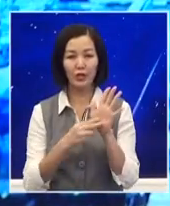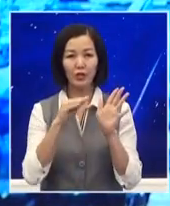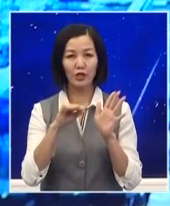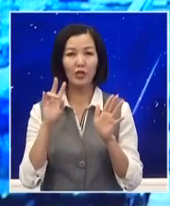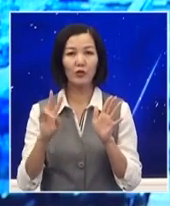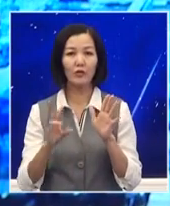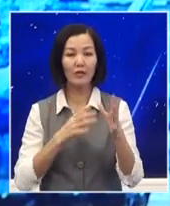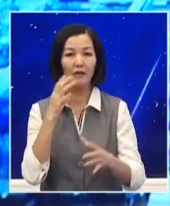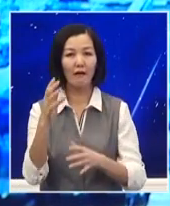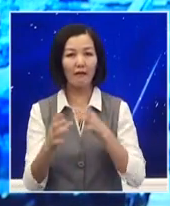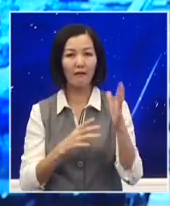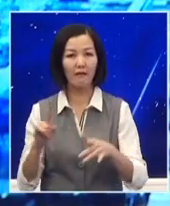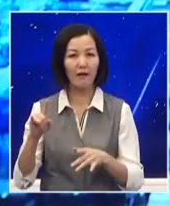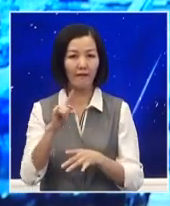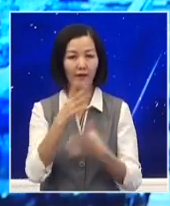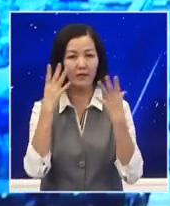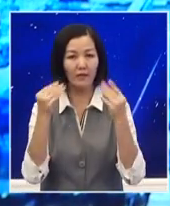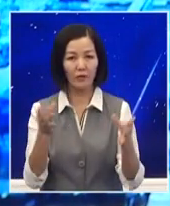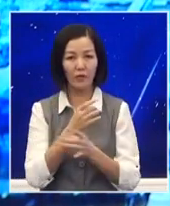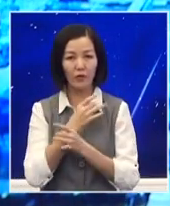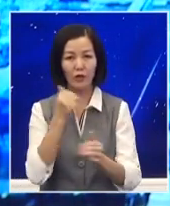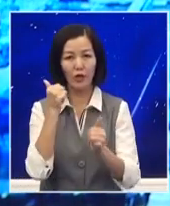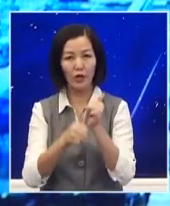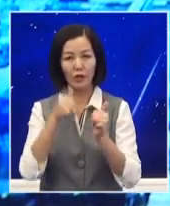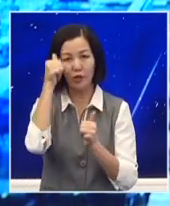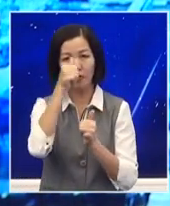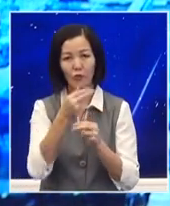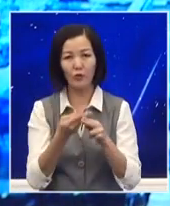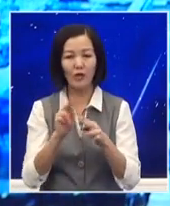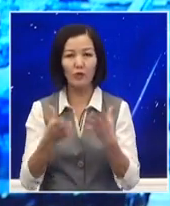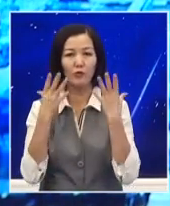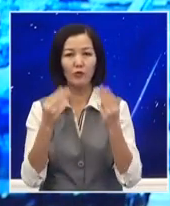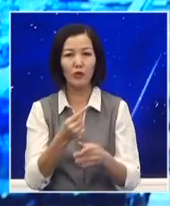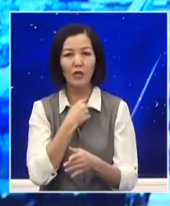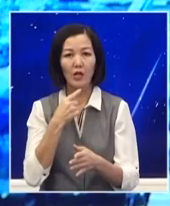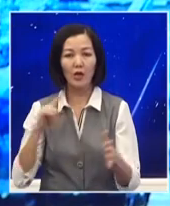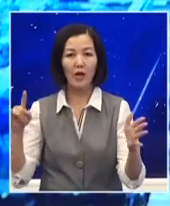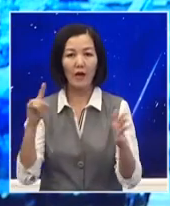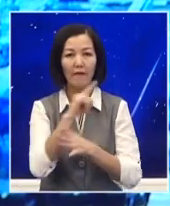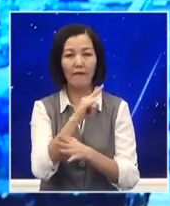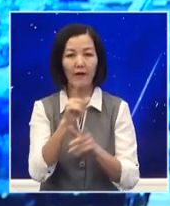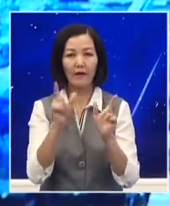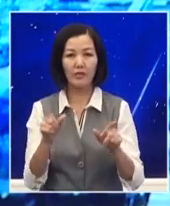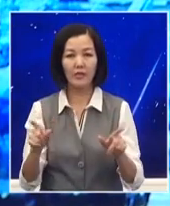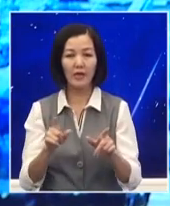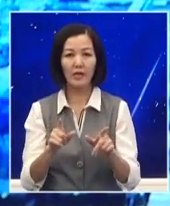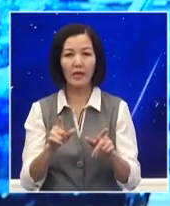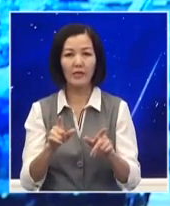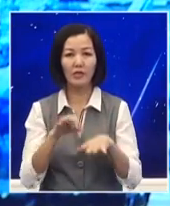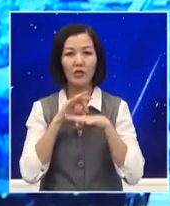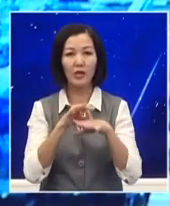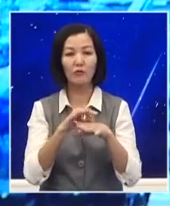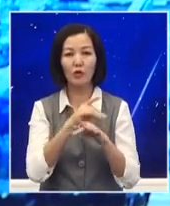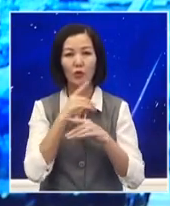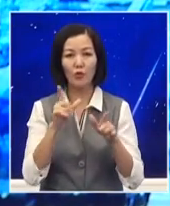7 желтоқсан халықаралық азаматтық авиация күні. Жылда дәл осы күні Талдықорған әуе бекетінде жолаушылар мен шығарып салушылар көп